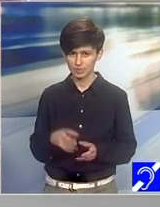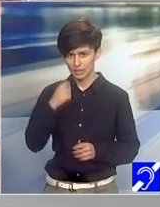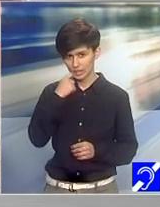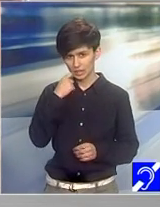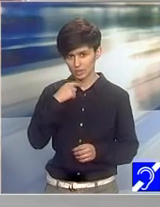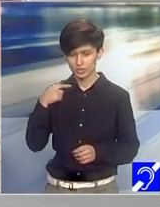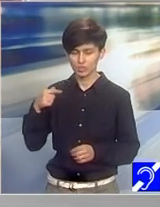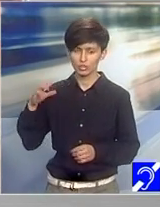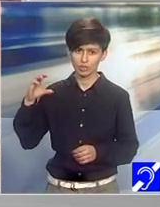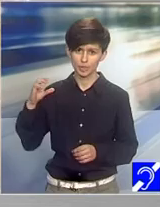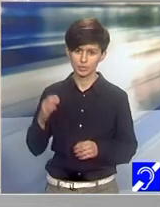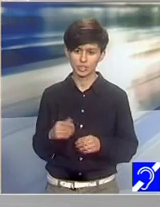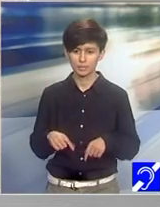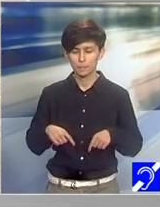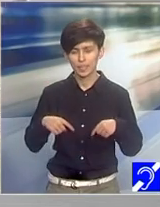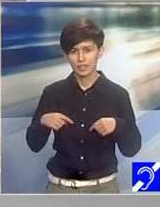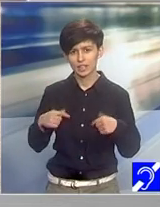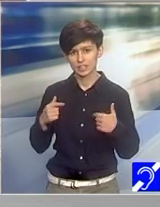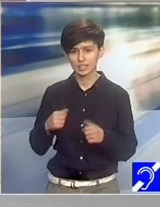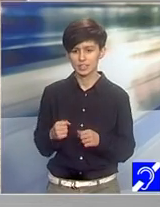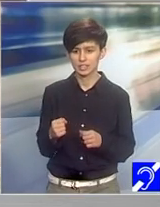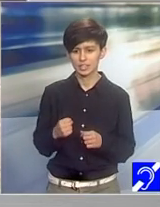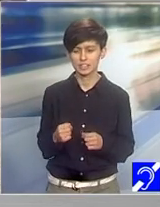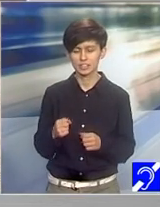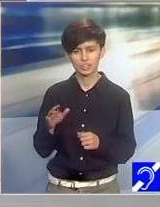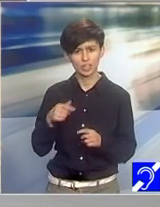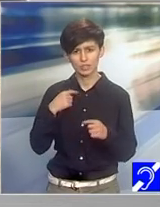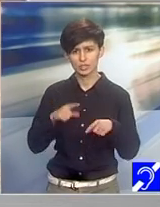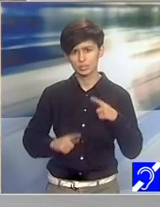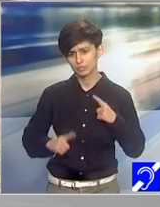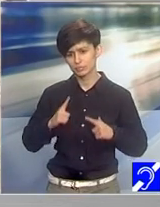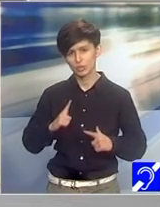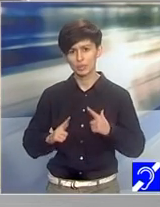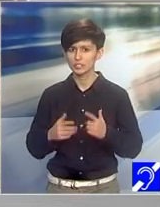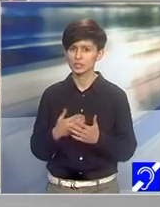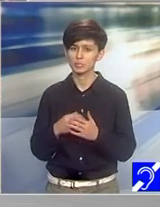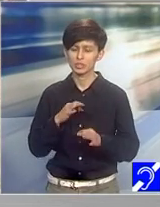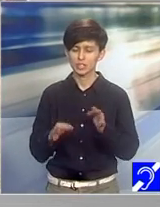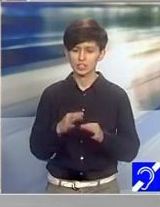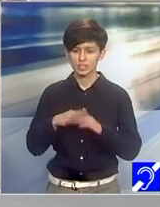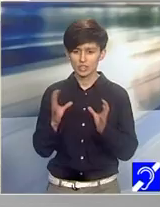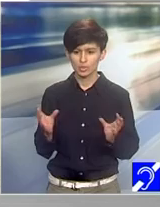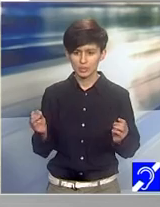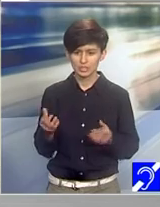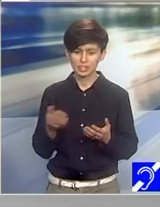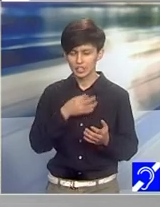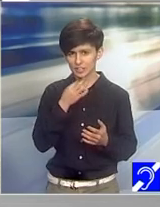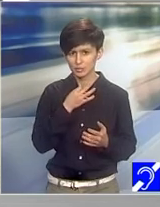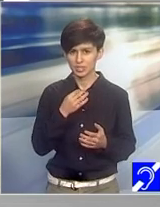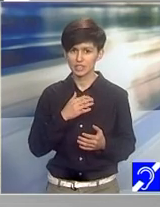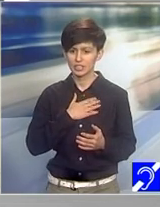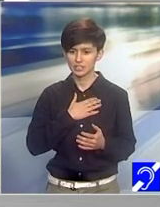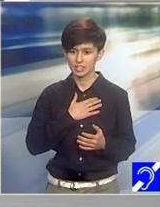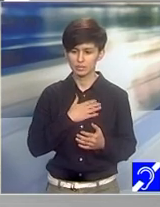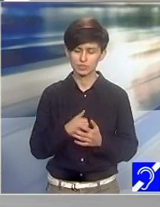Clujeanul Gheorghe Căpușan a crescut la țară și de mic a făcut o pasiune pentru tradiția românească, despre care spune că îi atinge o parte sensibilă din suflet.